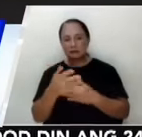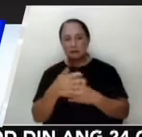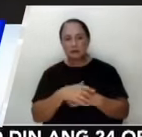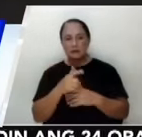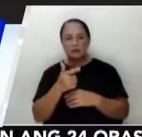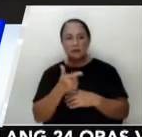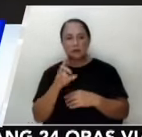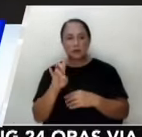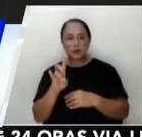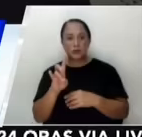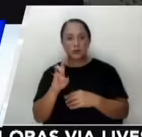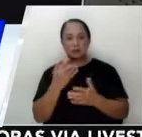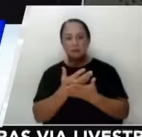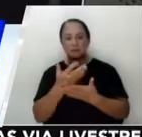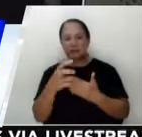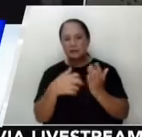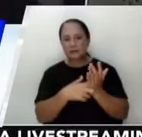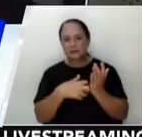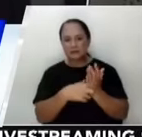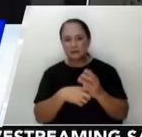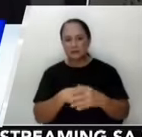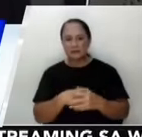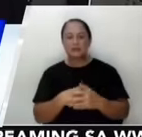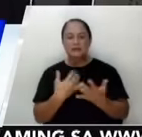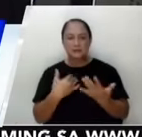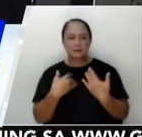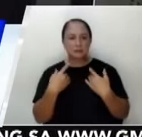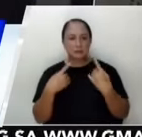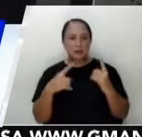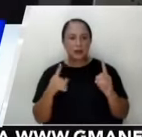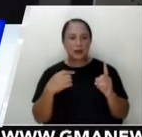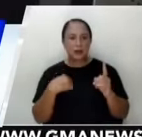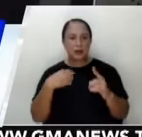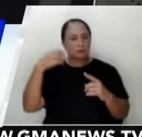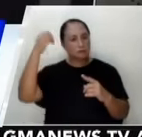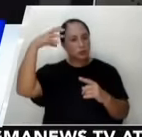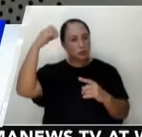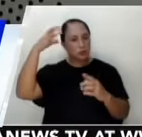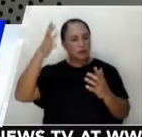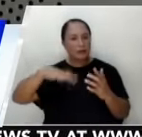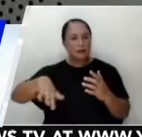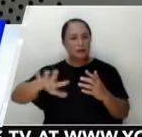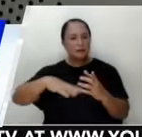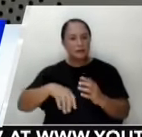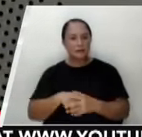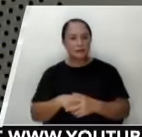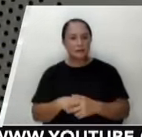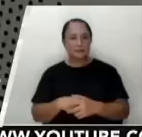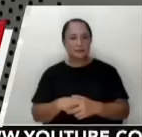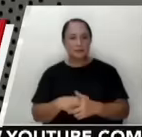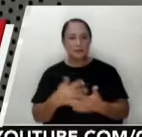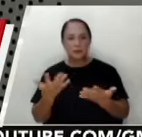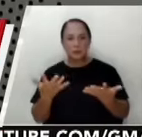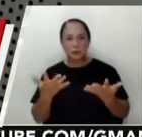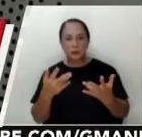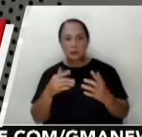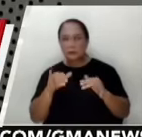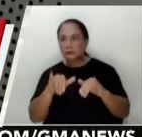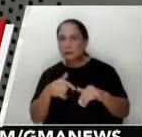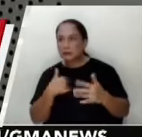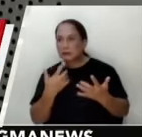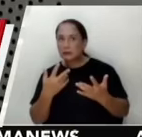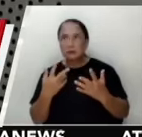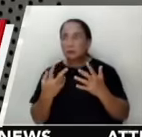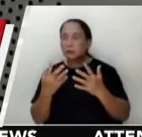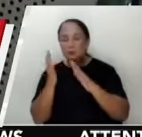ang nabili nilang ticket. Buti na lang daw, may shower area rito sa terminal. Wala din kasi kaming maistihan dito, tas malayo pa yung